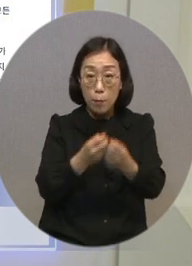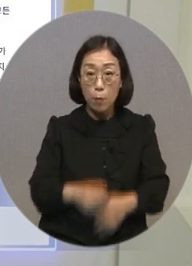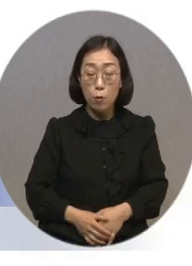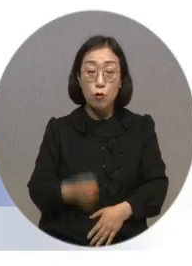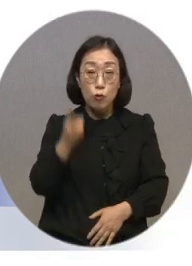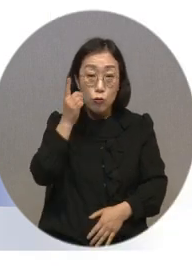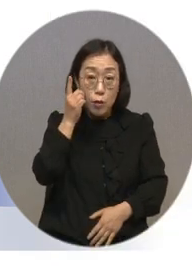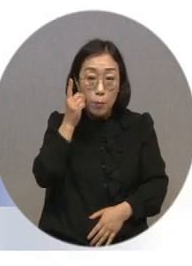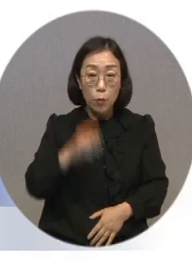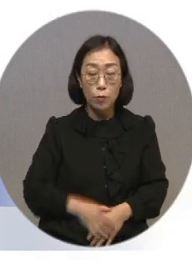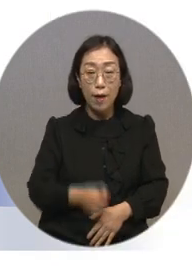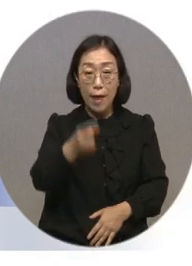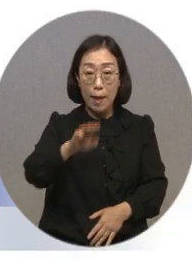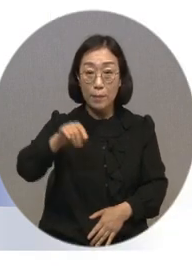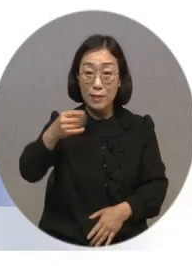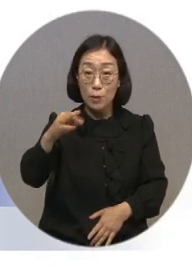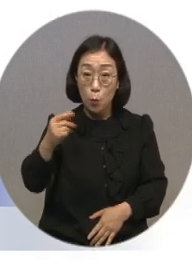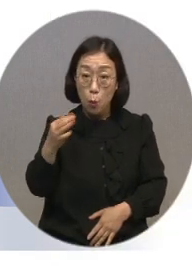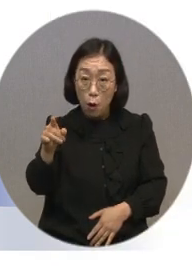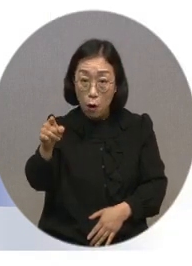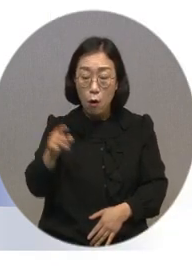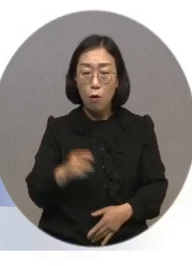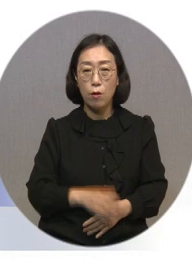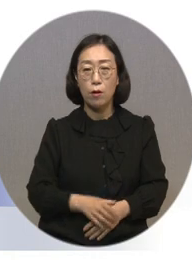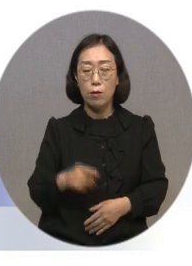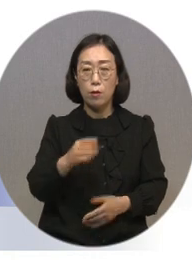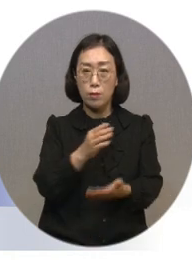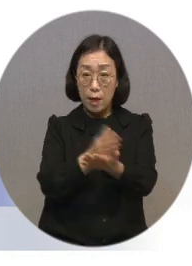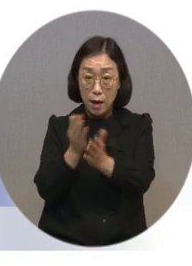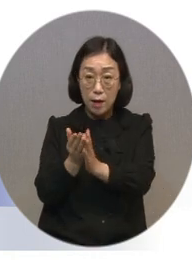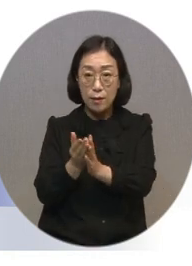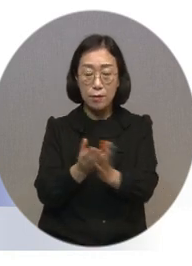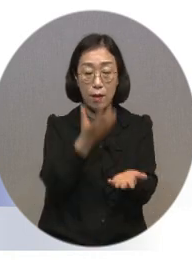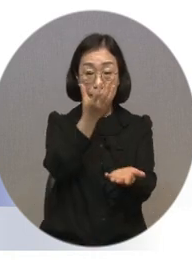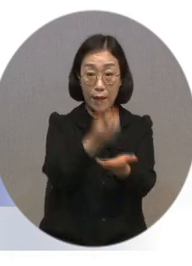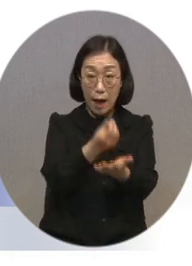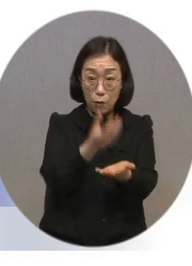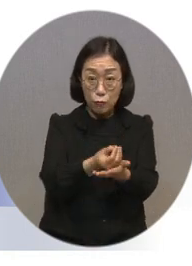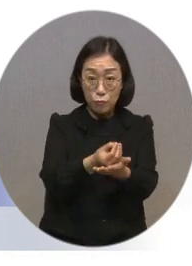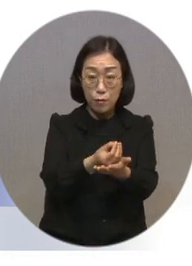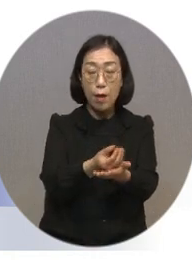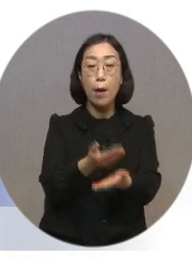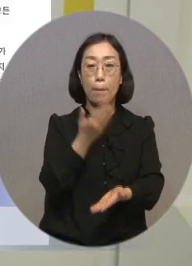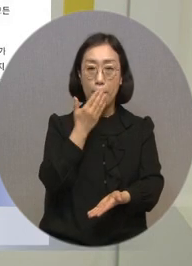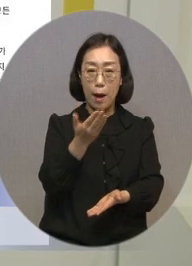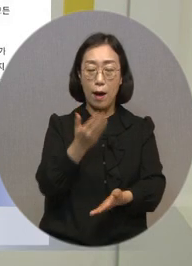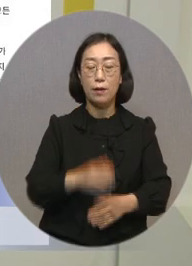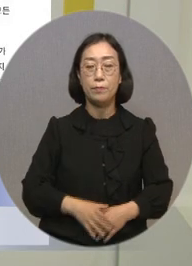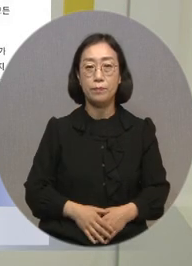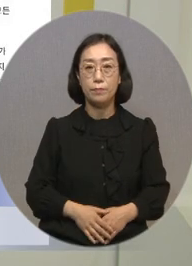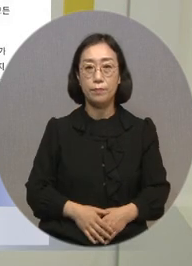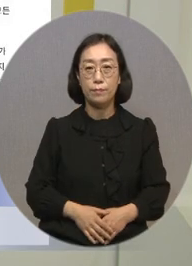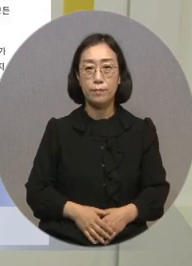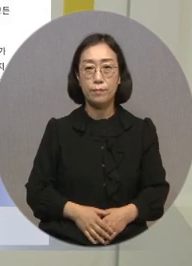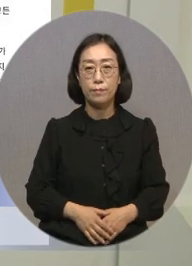스토어 또는 앱스토어 원 스토어에서 서울 동행 맵을 다운로드 받으면 됩니다